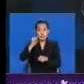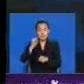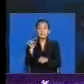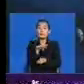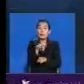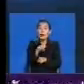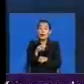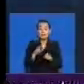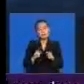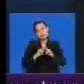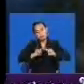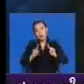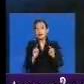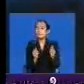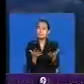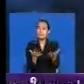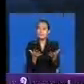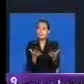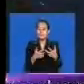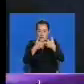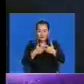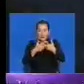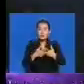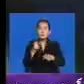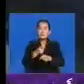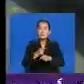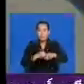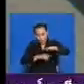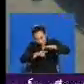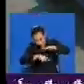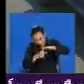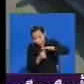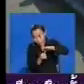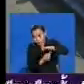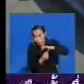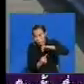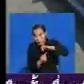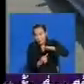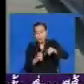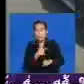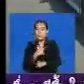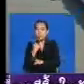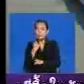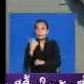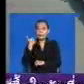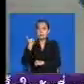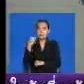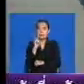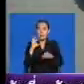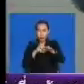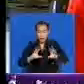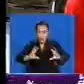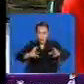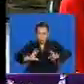เนี่ยไม่ได้มีความแตกต่างกันเลยนะครับในเรื่องของสมรรถนะแล้วก็เรื่องของช่วงล่างยังคงให้ความมั่นใจได้อย่างเต็มที่นะครับเป็นทั้งเกาะถน